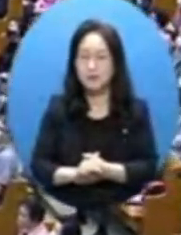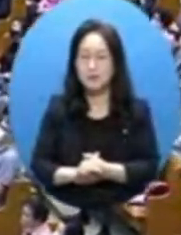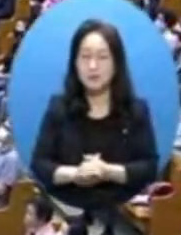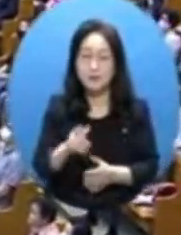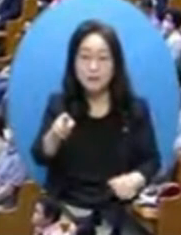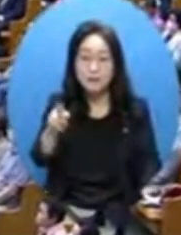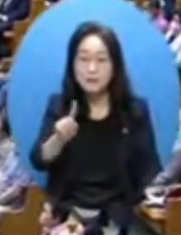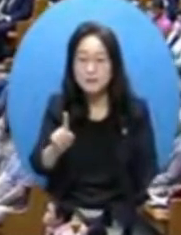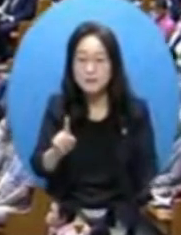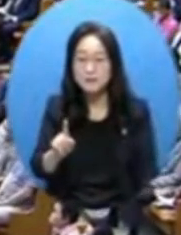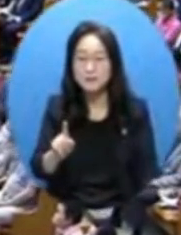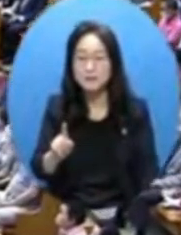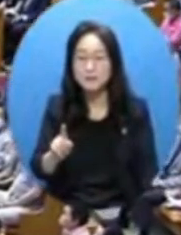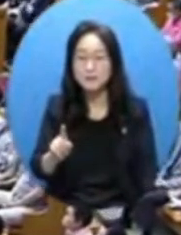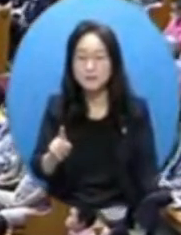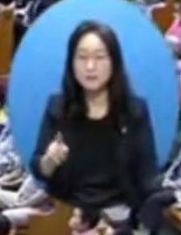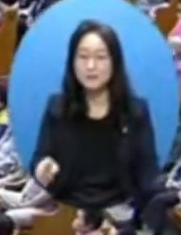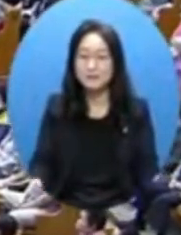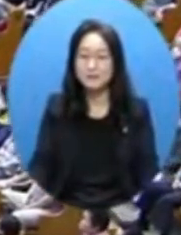그러니까